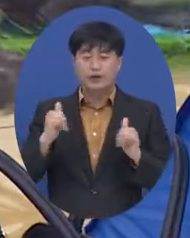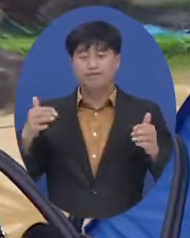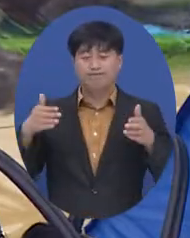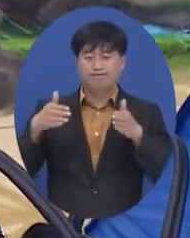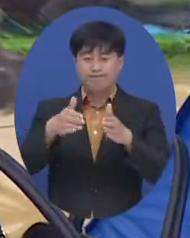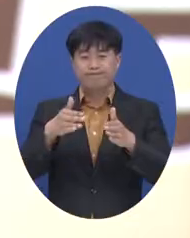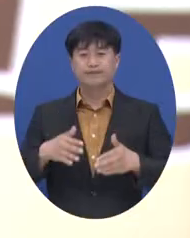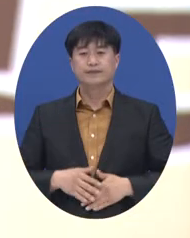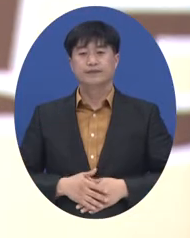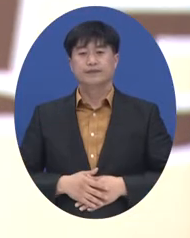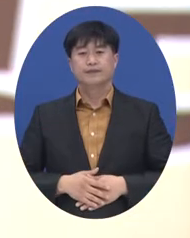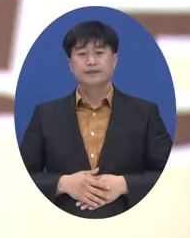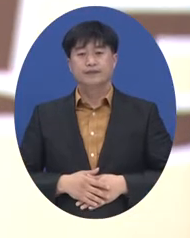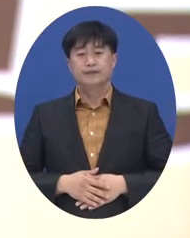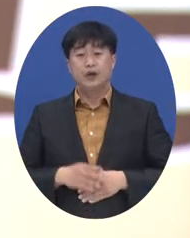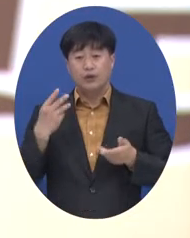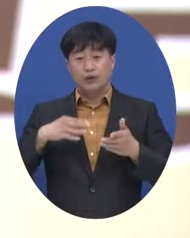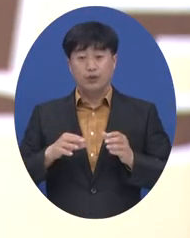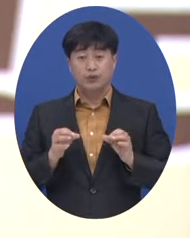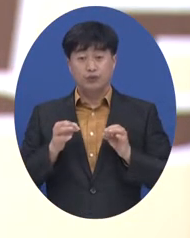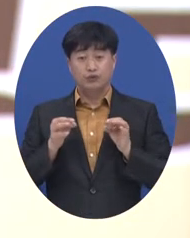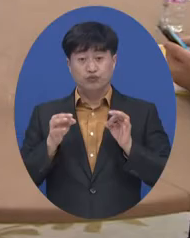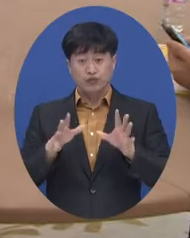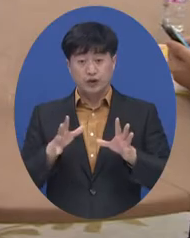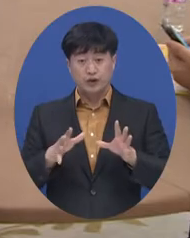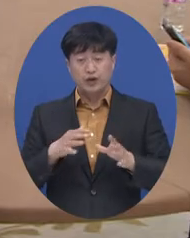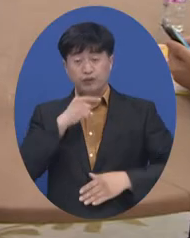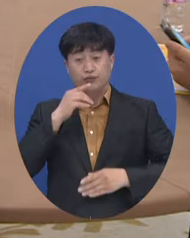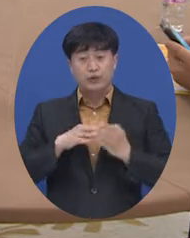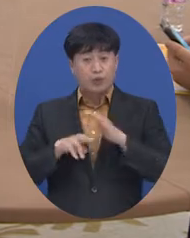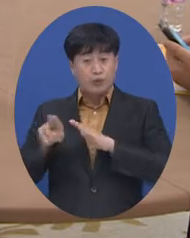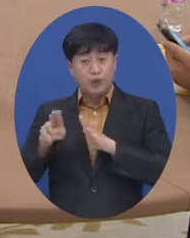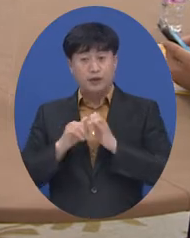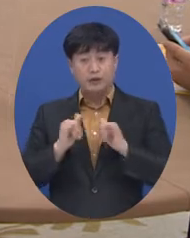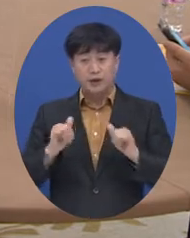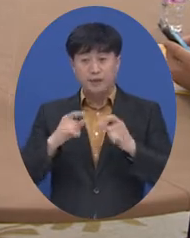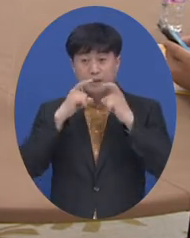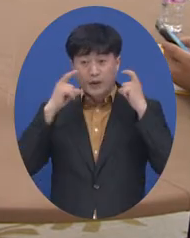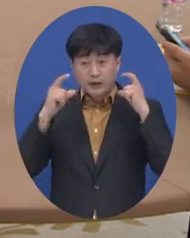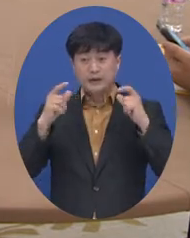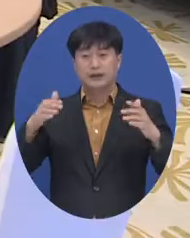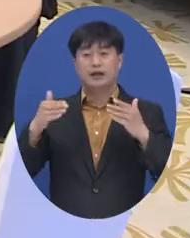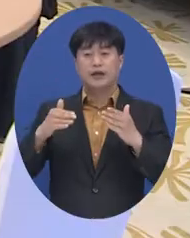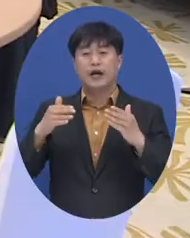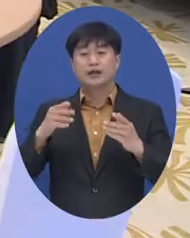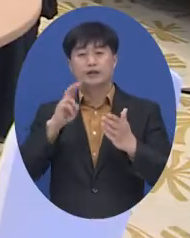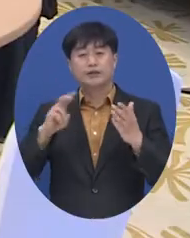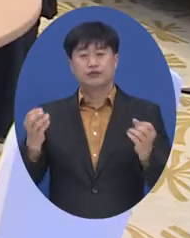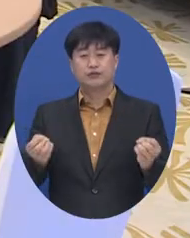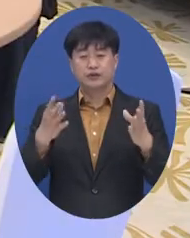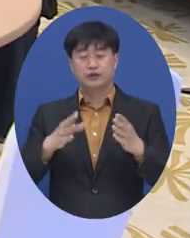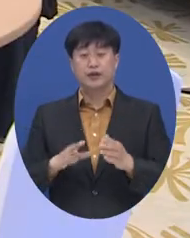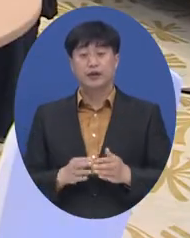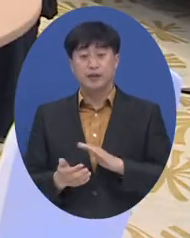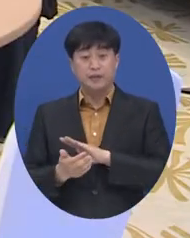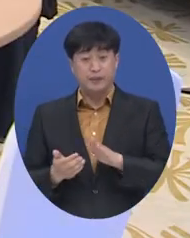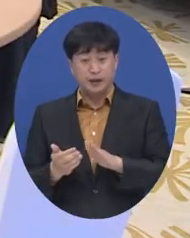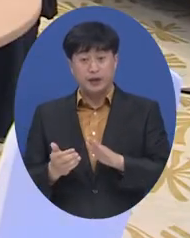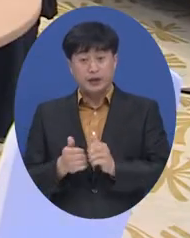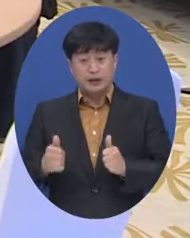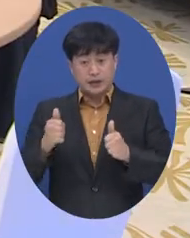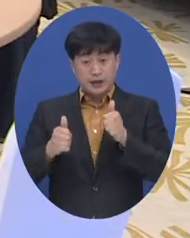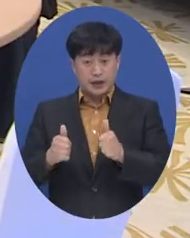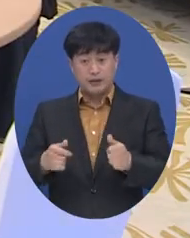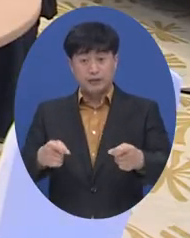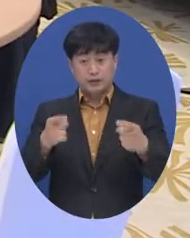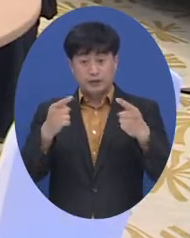사로잡습니다. 경기도가 주최한 북한 이탈 주민 마스크 가을음악회입니다. 예선을 거친 10명의